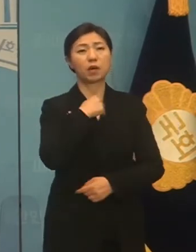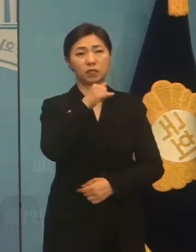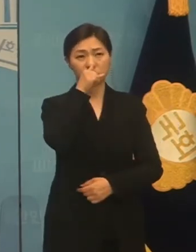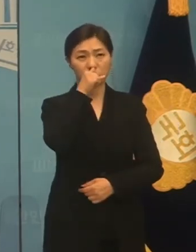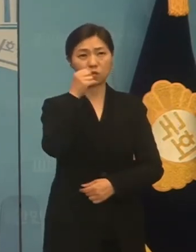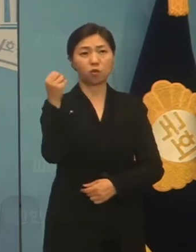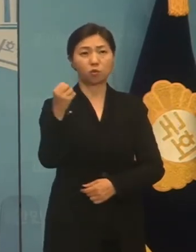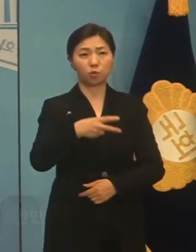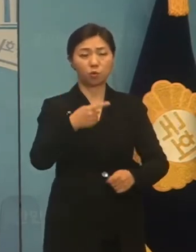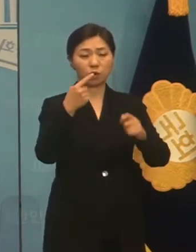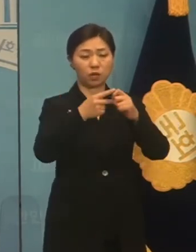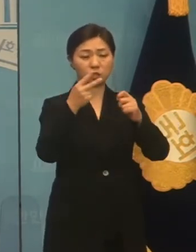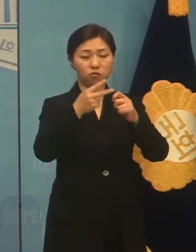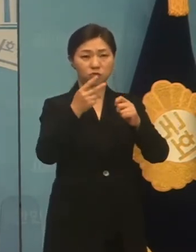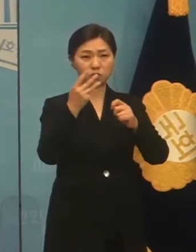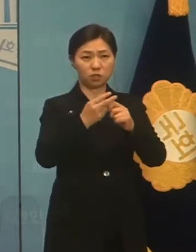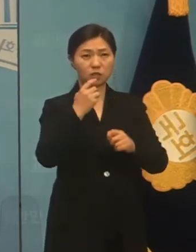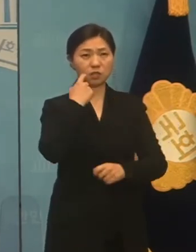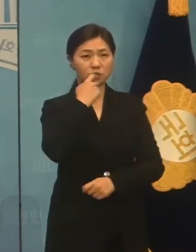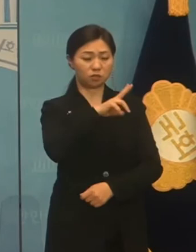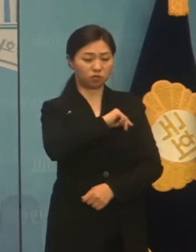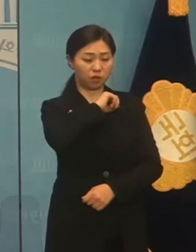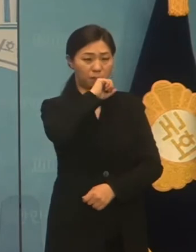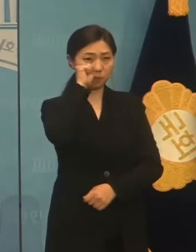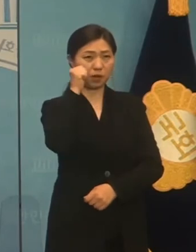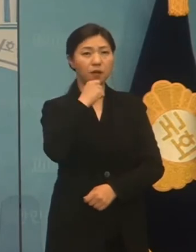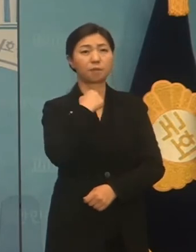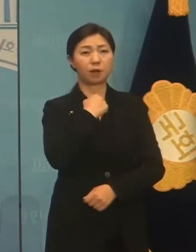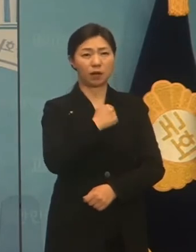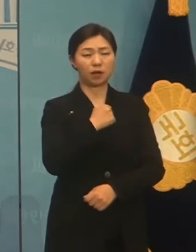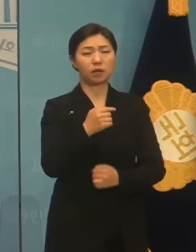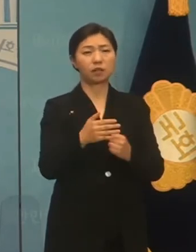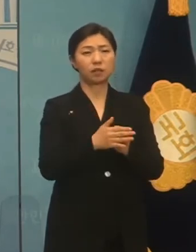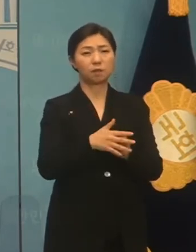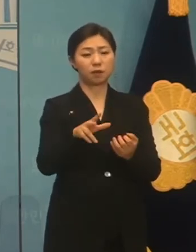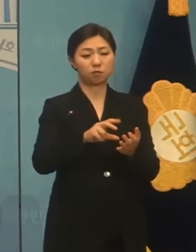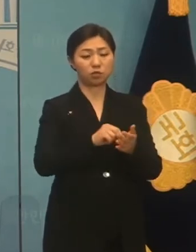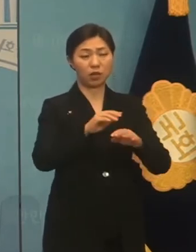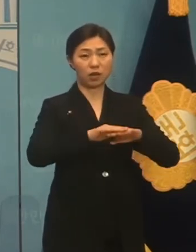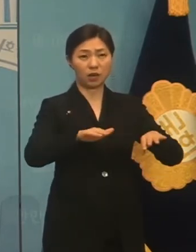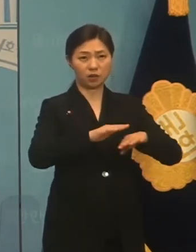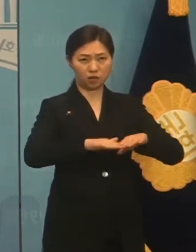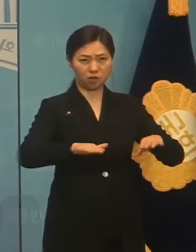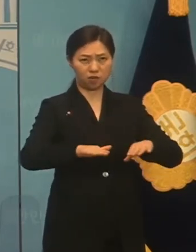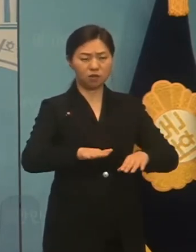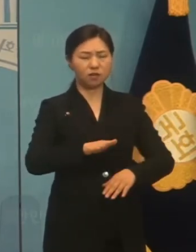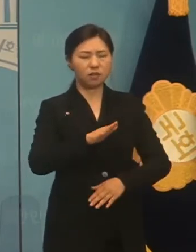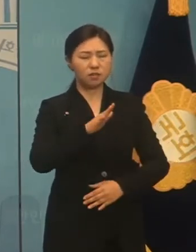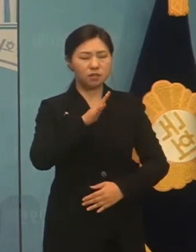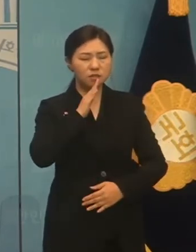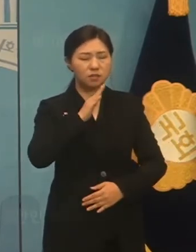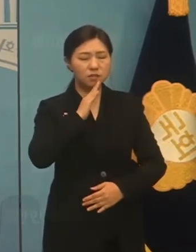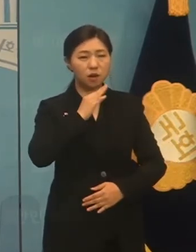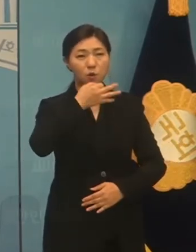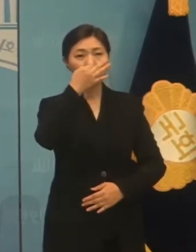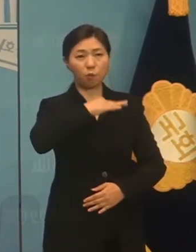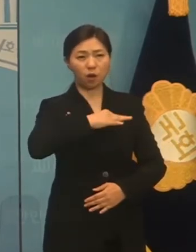삼선의 경영으로서 문제 해결에 중점을 두는 실사무시 정치인인